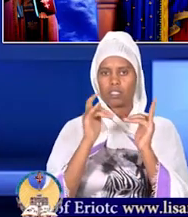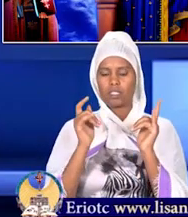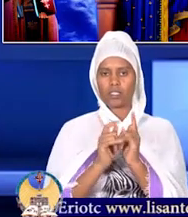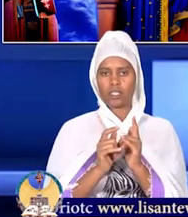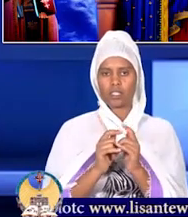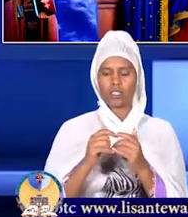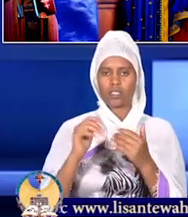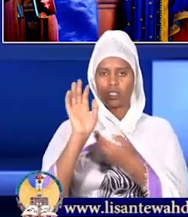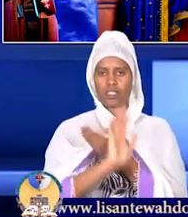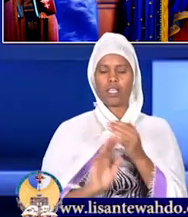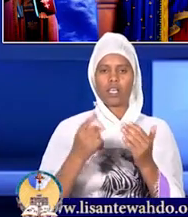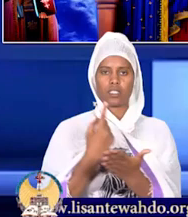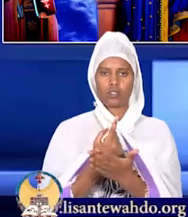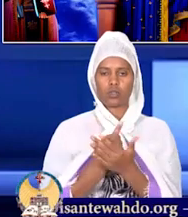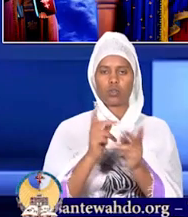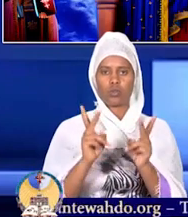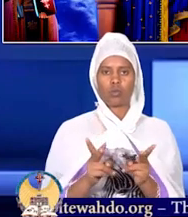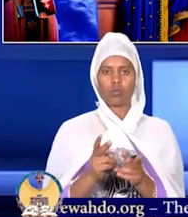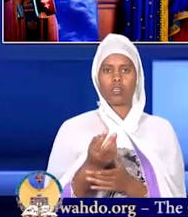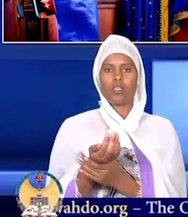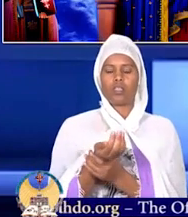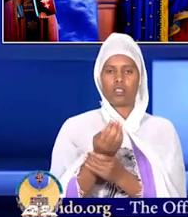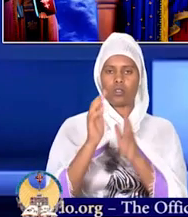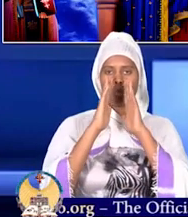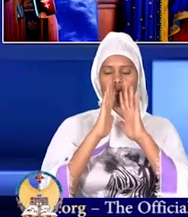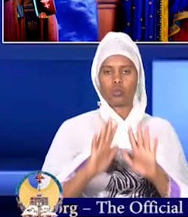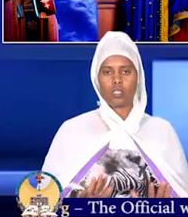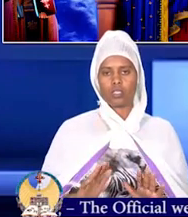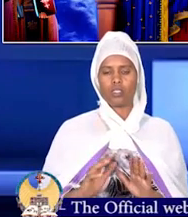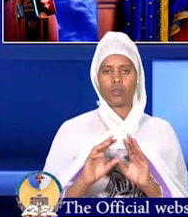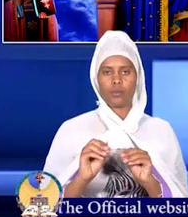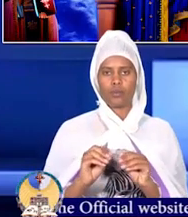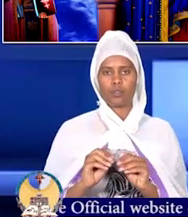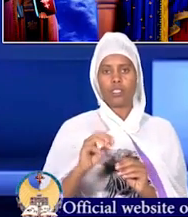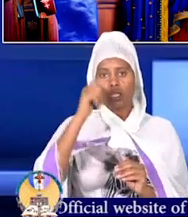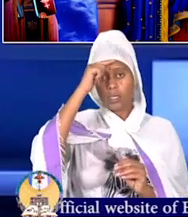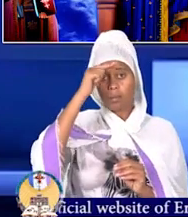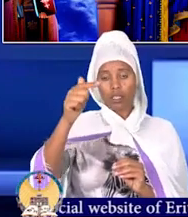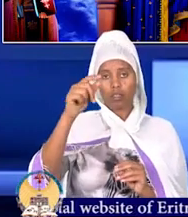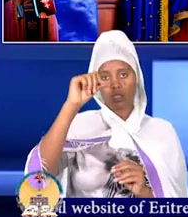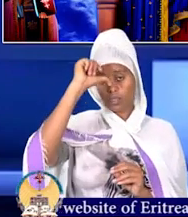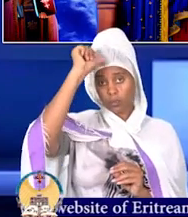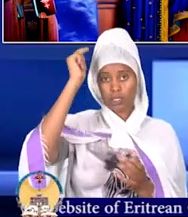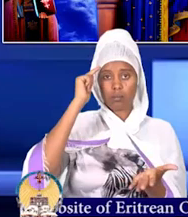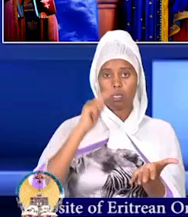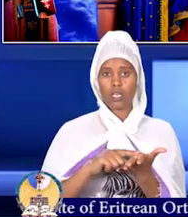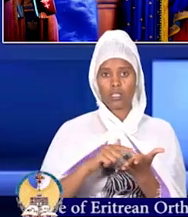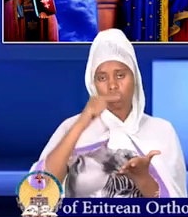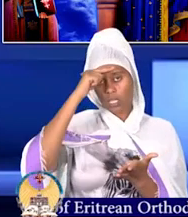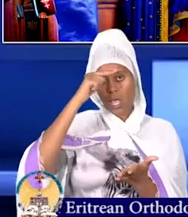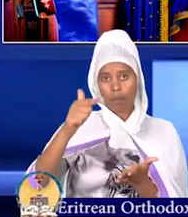مستراتي بيتا كريستيان نتحنتنا أقدس تزخانو كمون عمالاد النت قدسان امنت امكات كنبيل